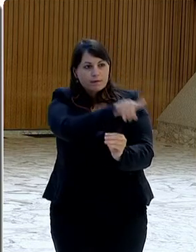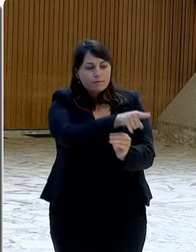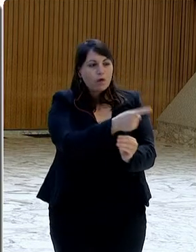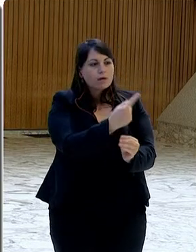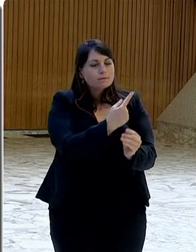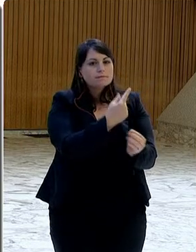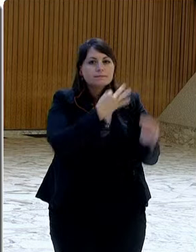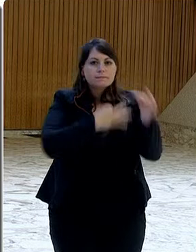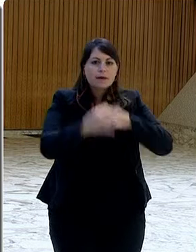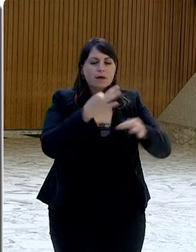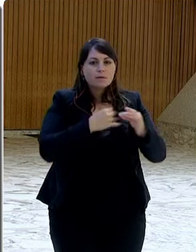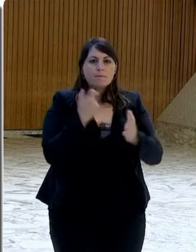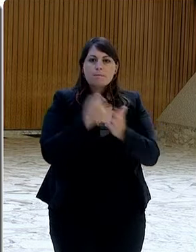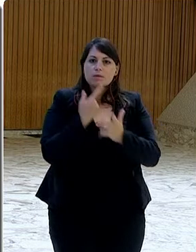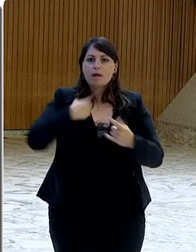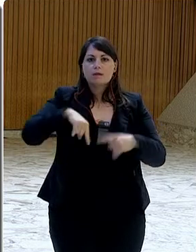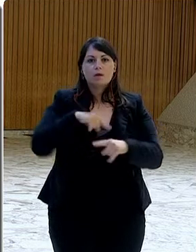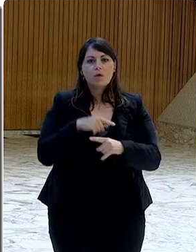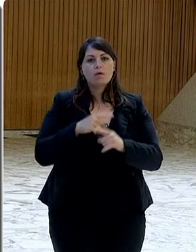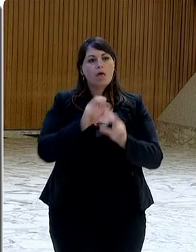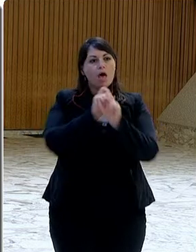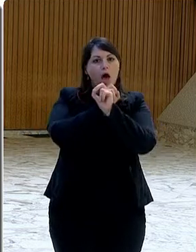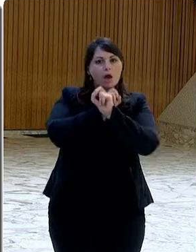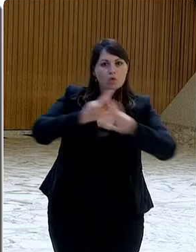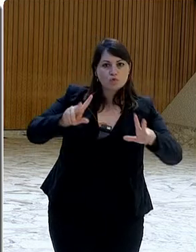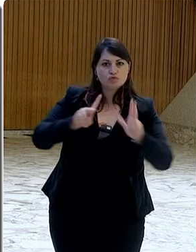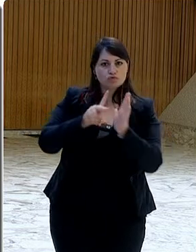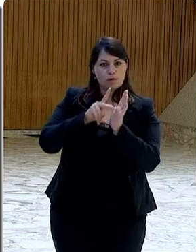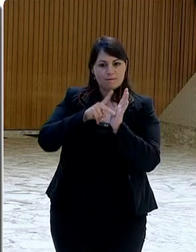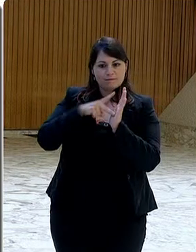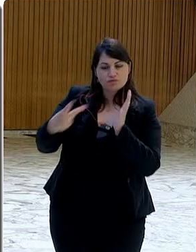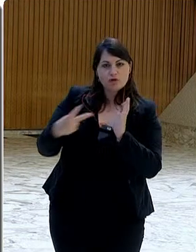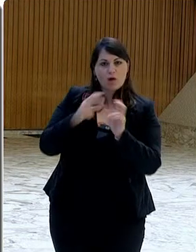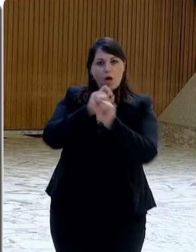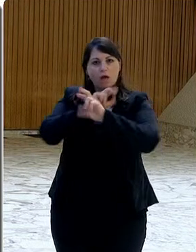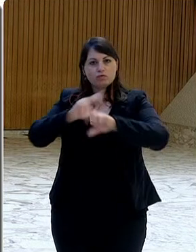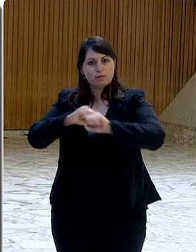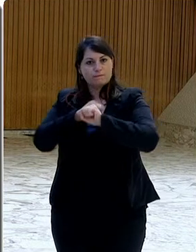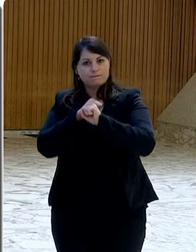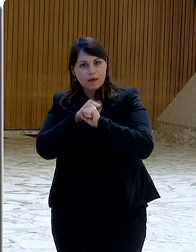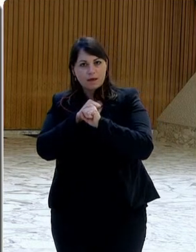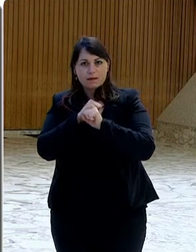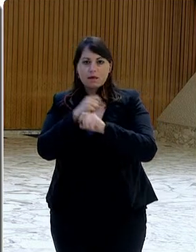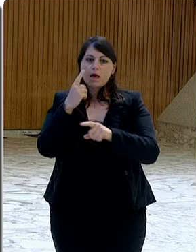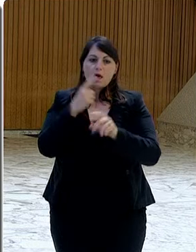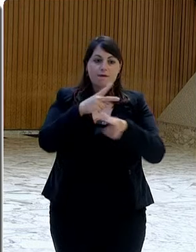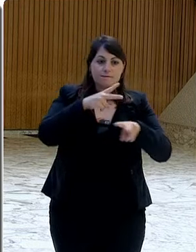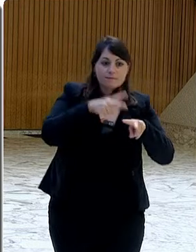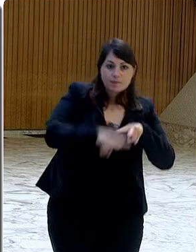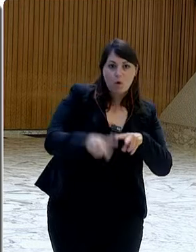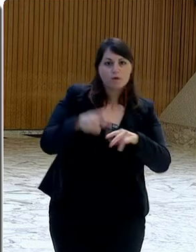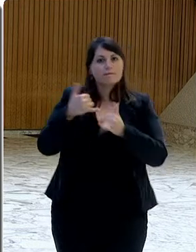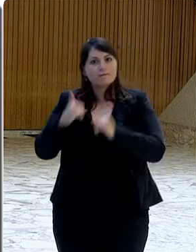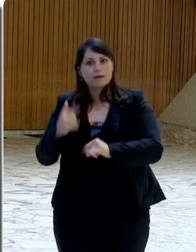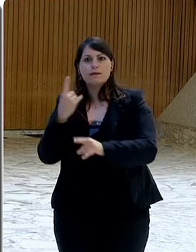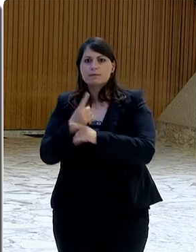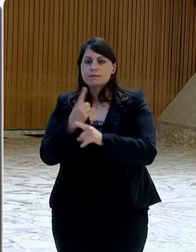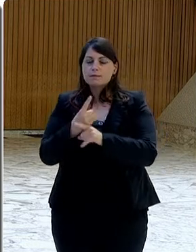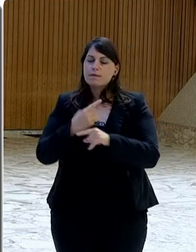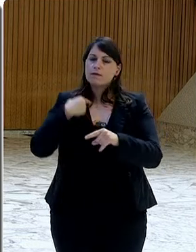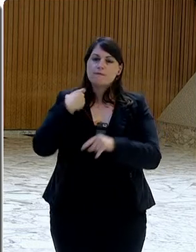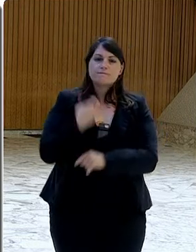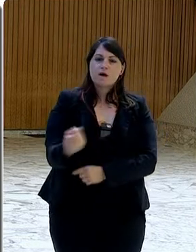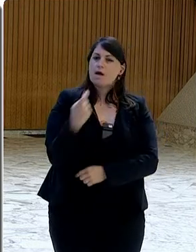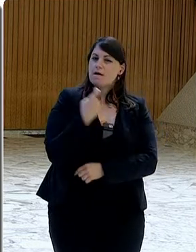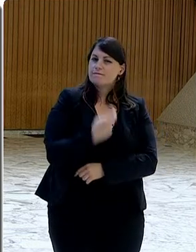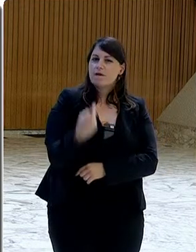perseverare nell'annuncio e nella testimonianza della fede a figli e nipoti, di cui potremo non vedere i frutti,